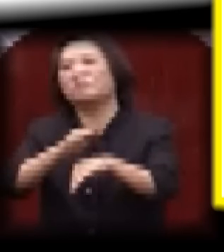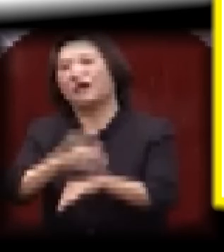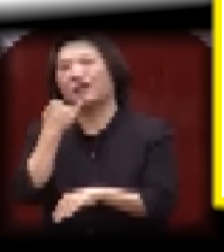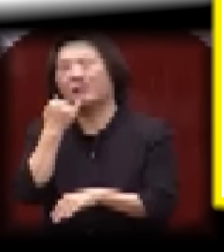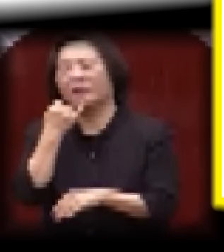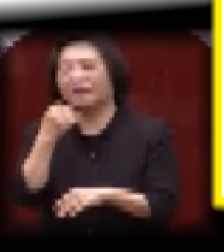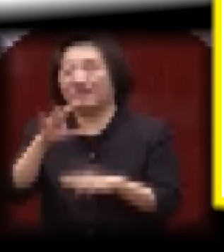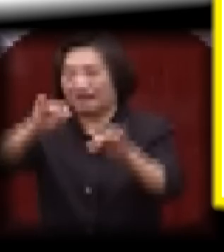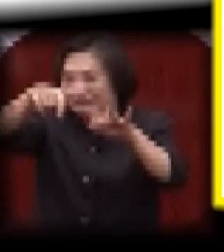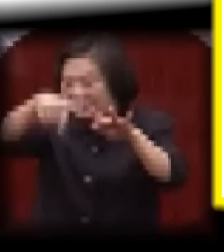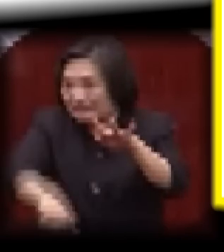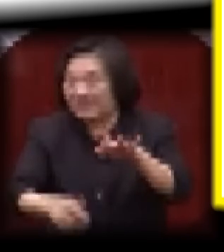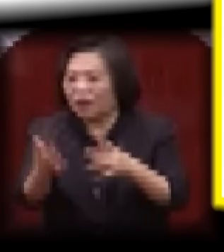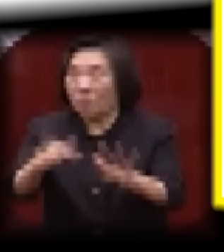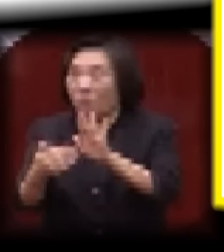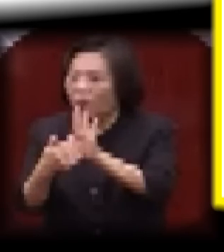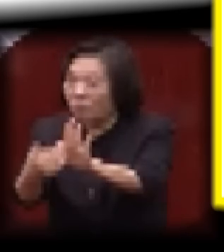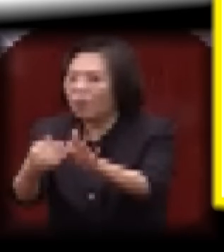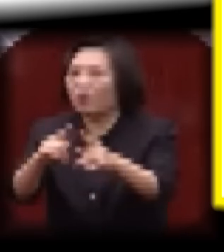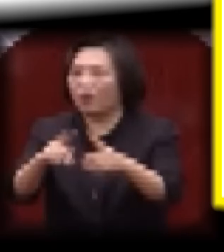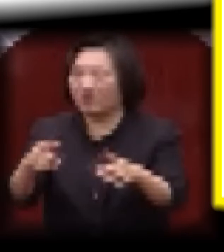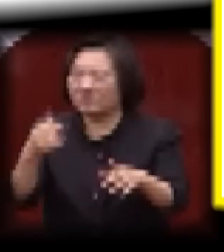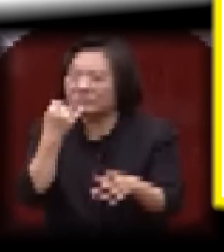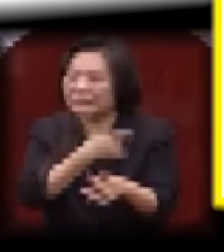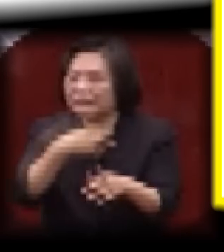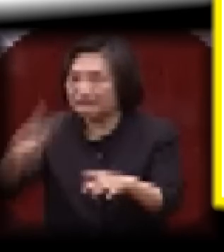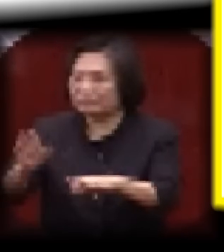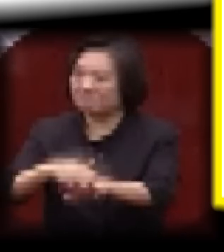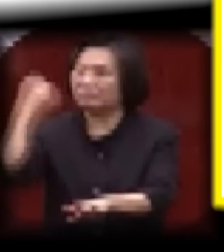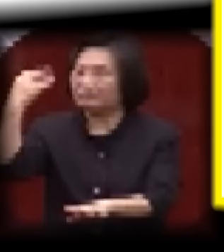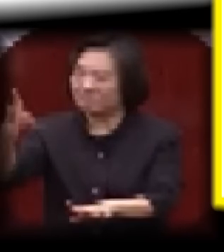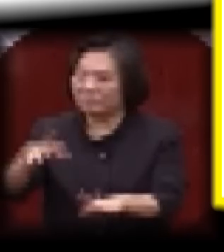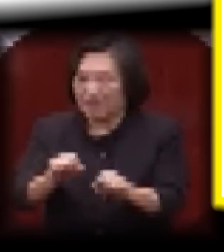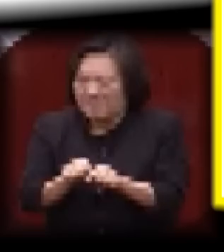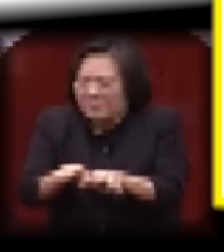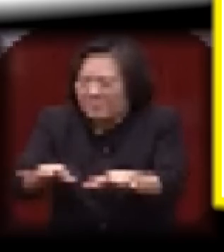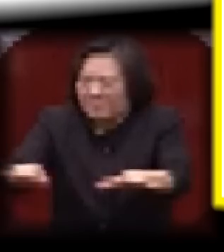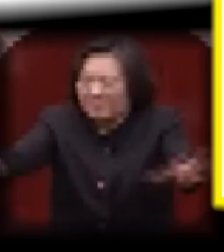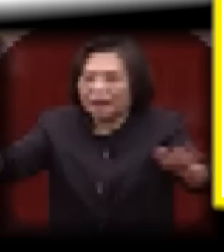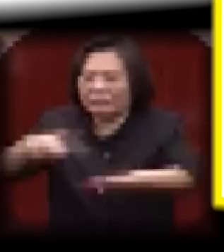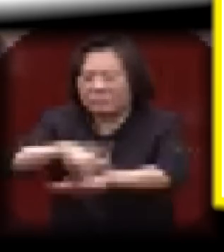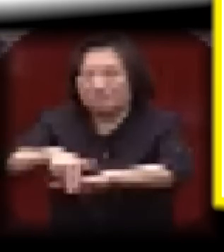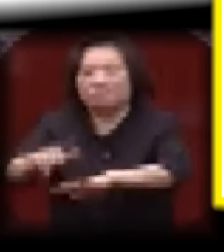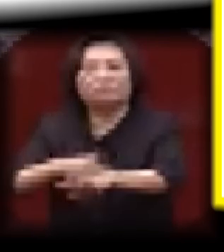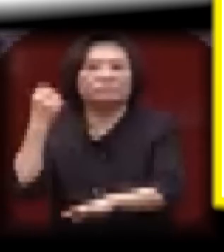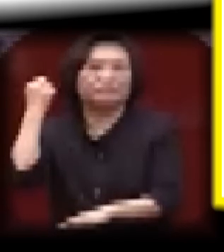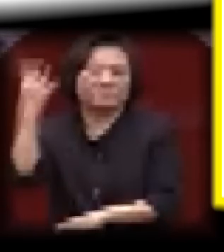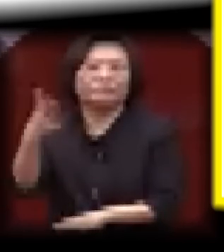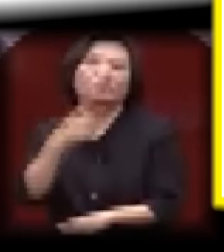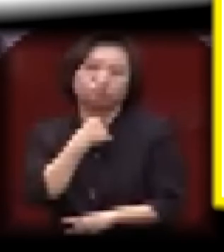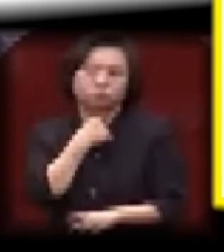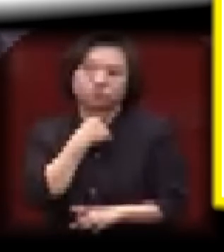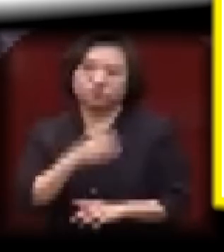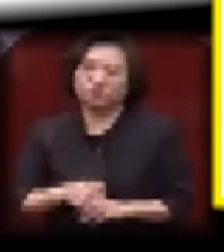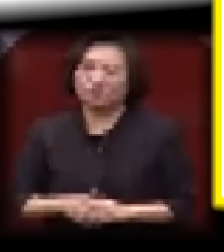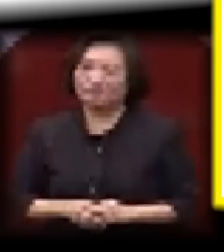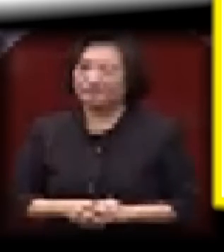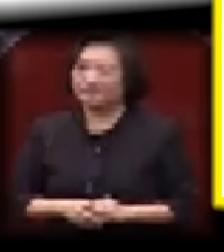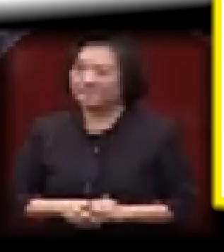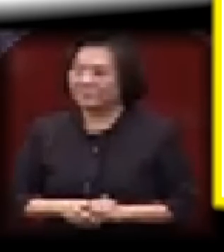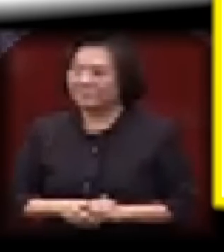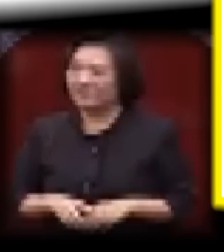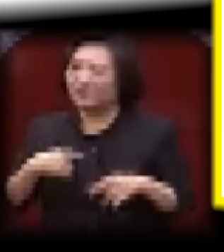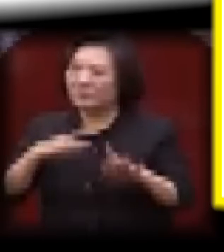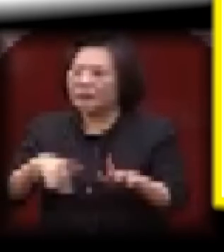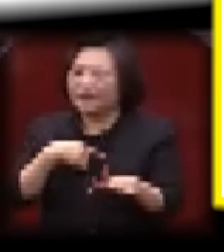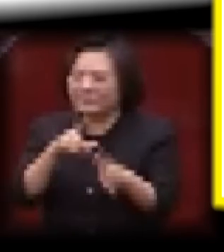地下室的防火区划重做，整个疏散路线的重新设计还有这个其他种种，你知道事实上我们花了相